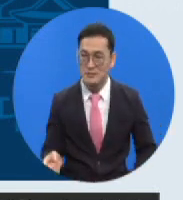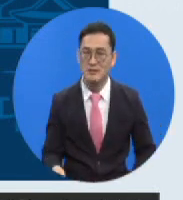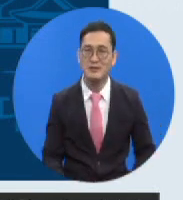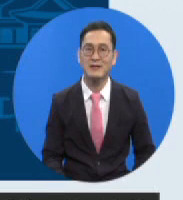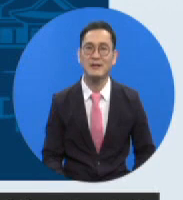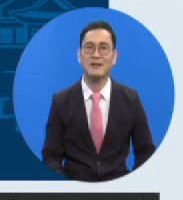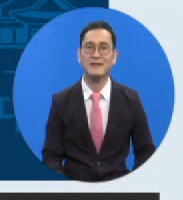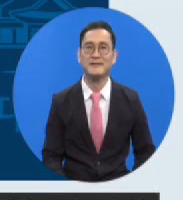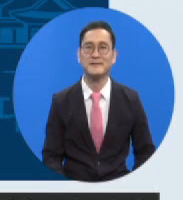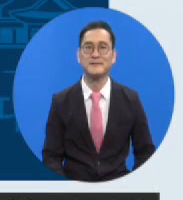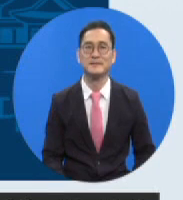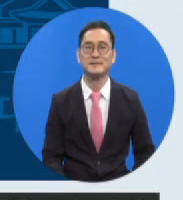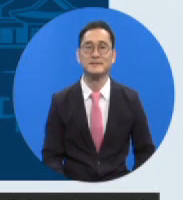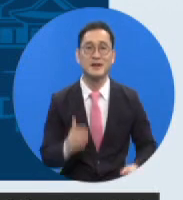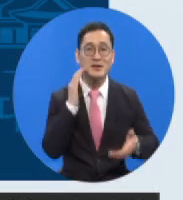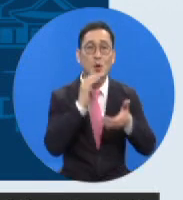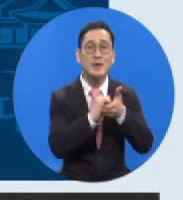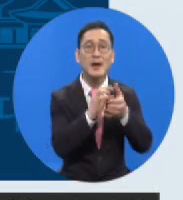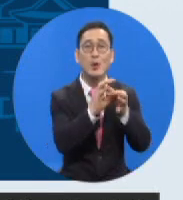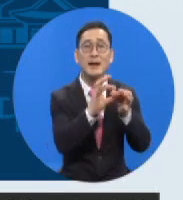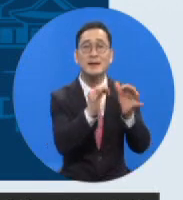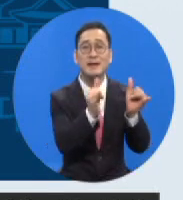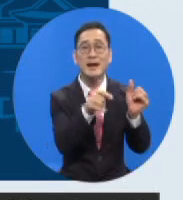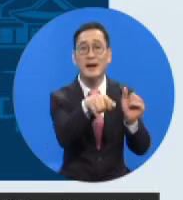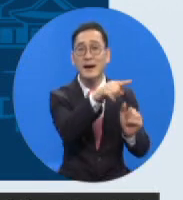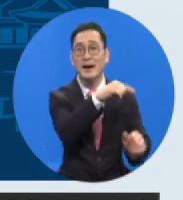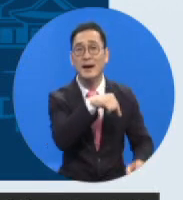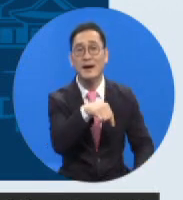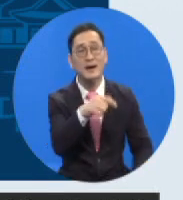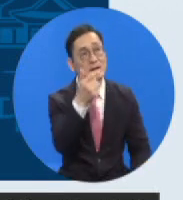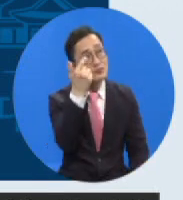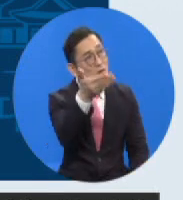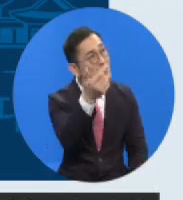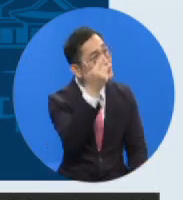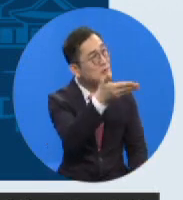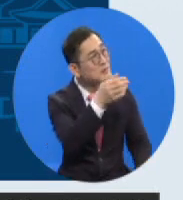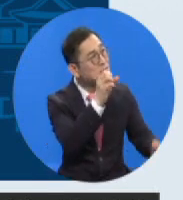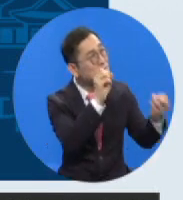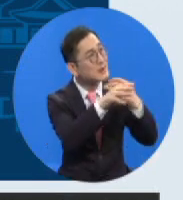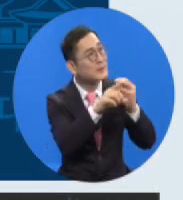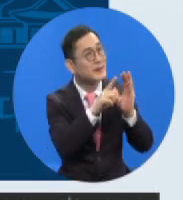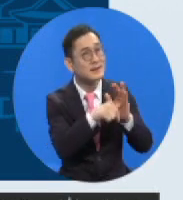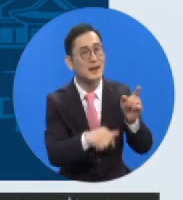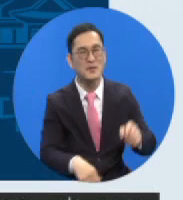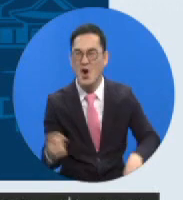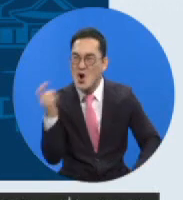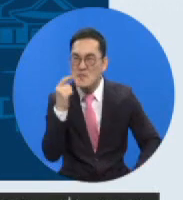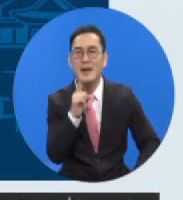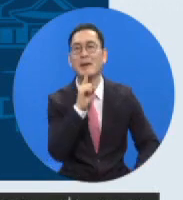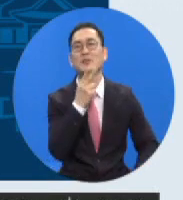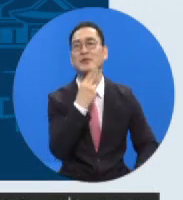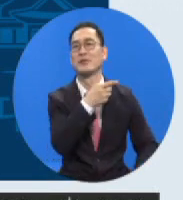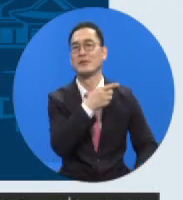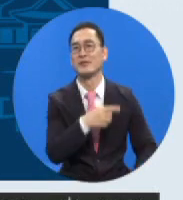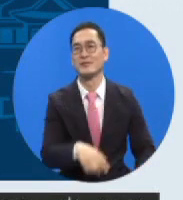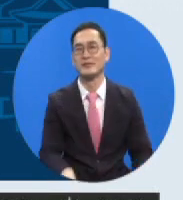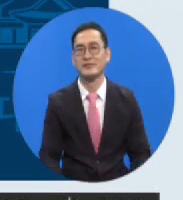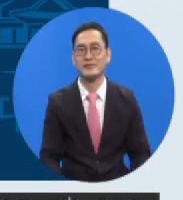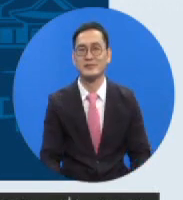건 청와대 관계자 취재에 임한 청와대 관계자 누구도 거짓말이다 라고는 말을 안 했어요.